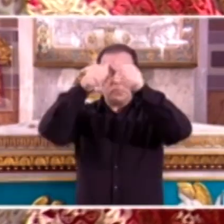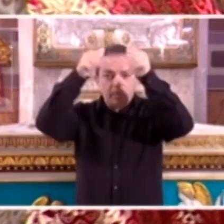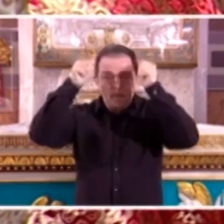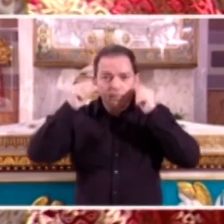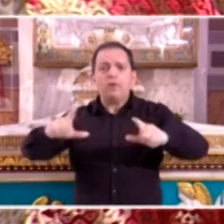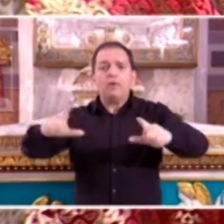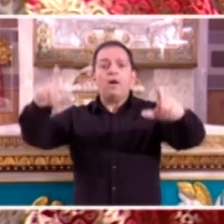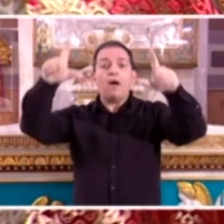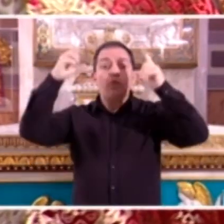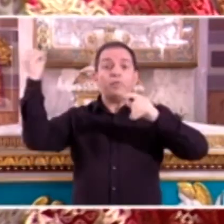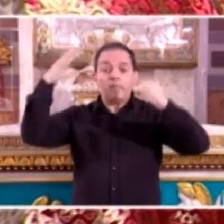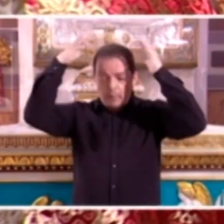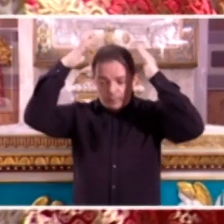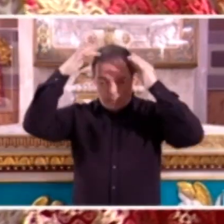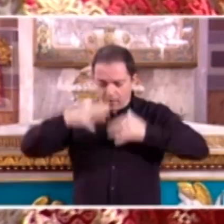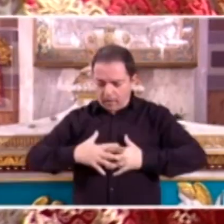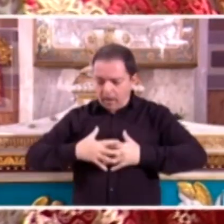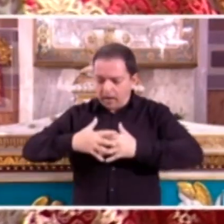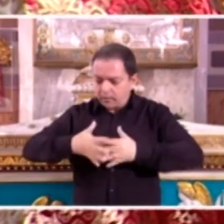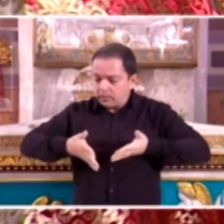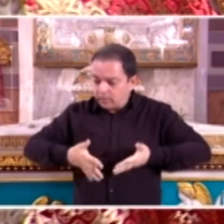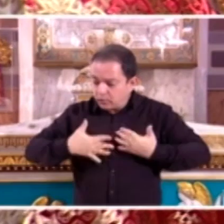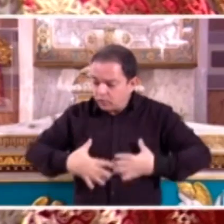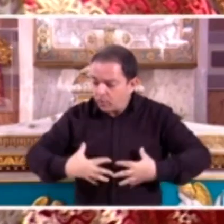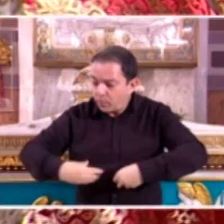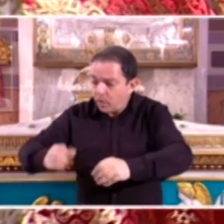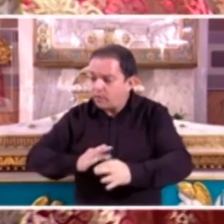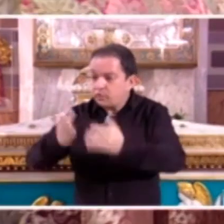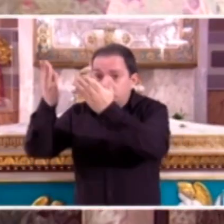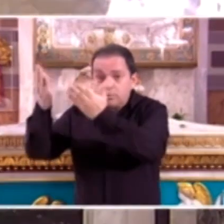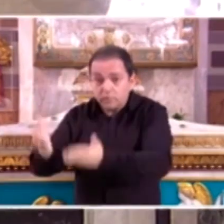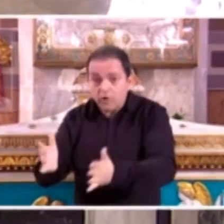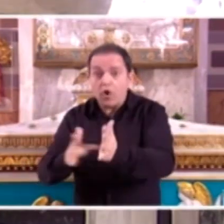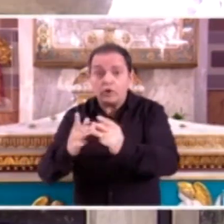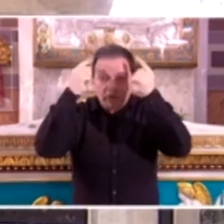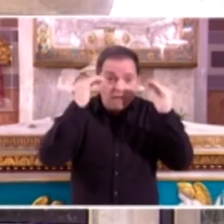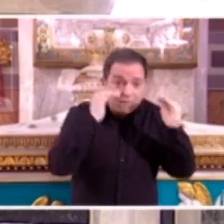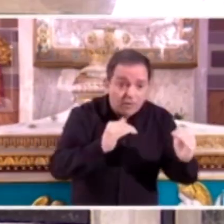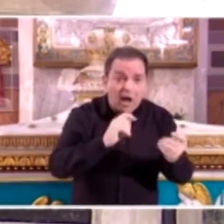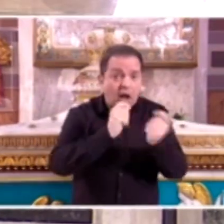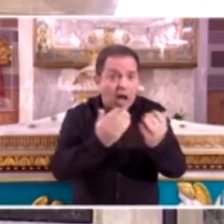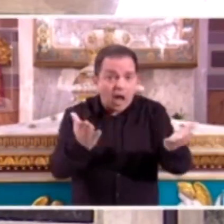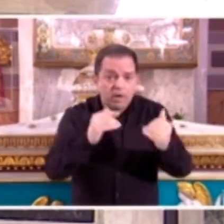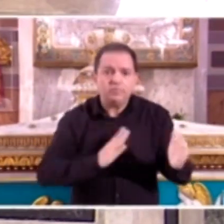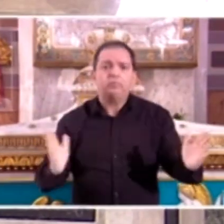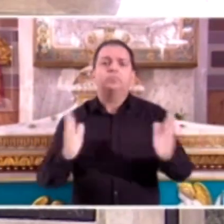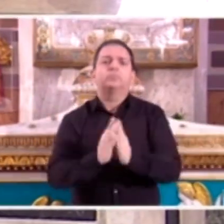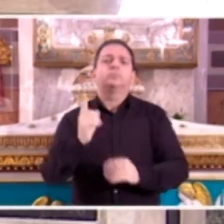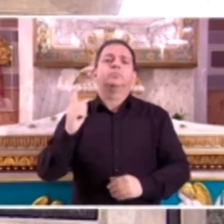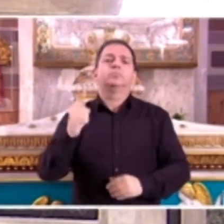κατελθόντα εκ των ουρανών και σαρκωθέντα εκ πνεύματος Αγίου και Μαρίας της Παρθένου και